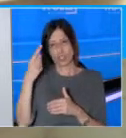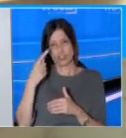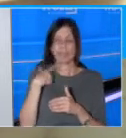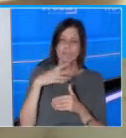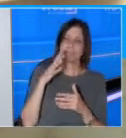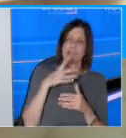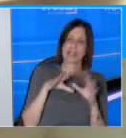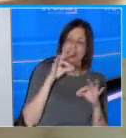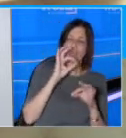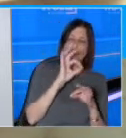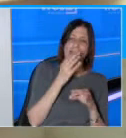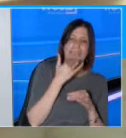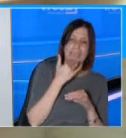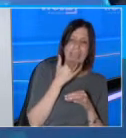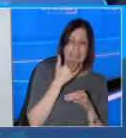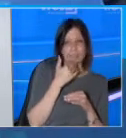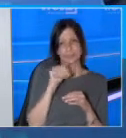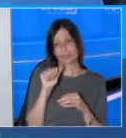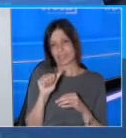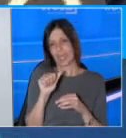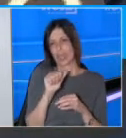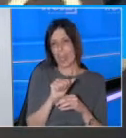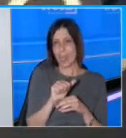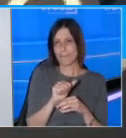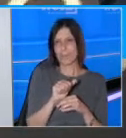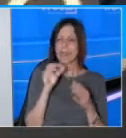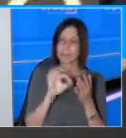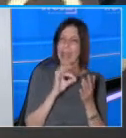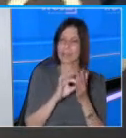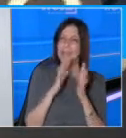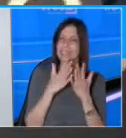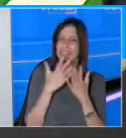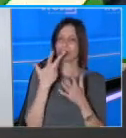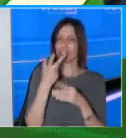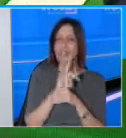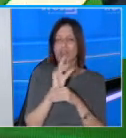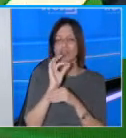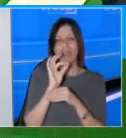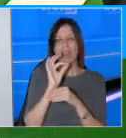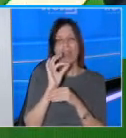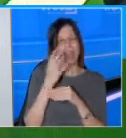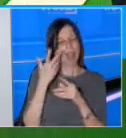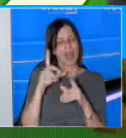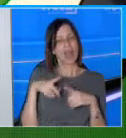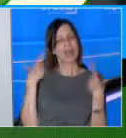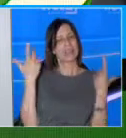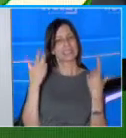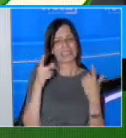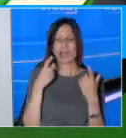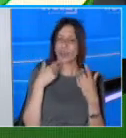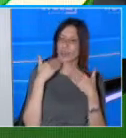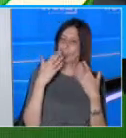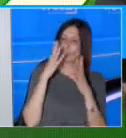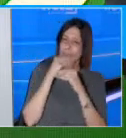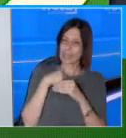לישראל. אלון אמיר, מומחה לאירוויזיון, מחבר הספר 3 דקות של נצח. תודה